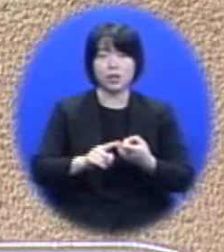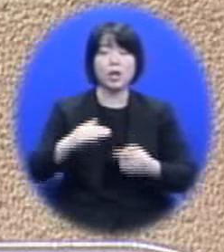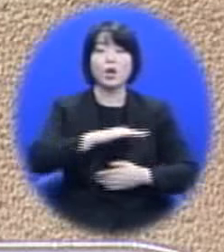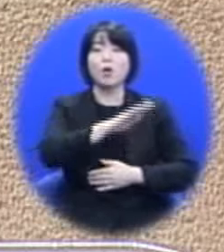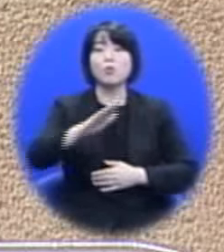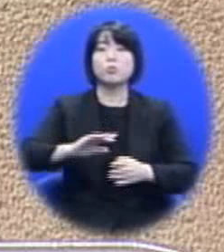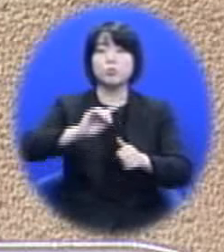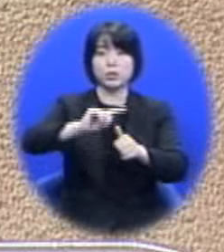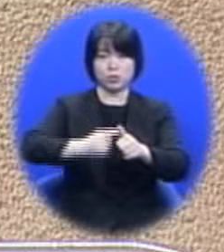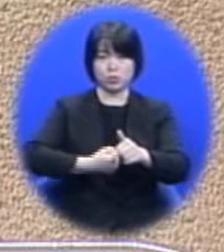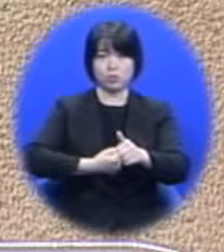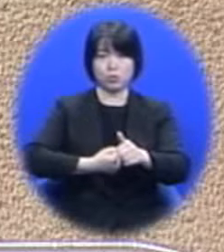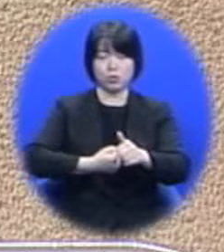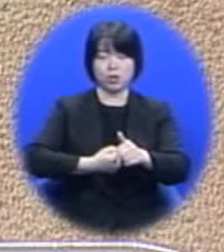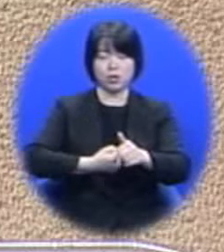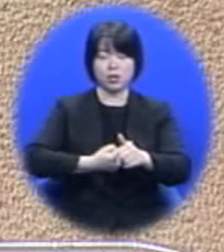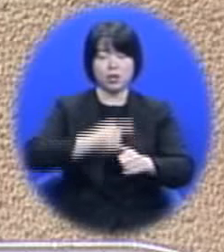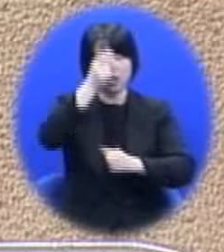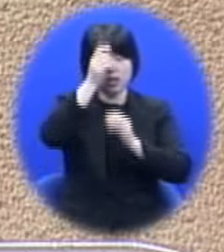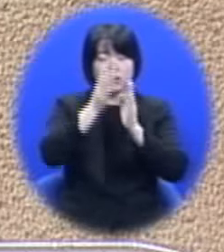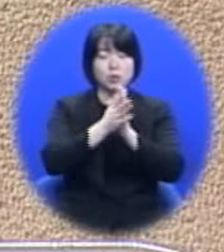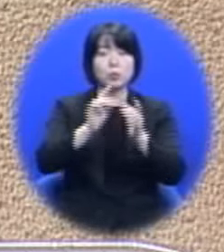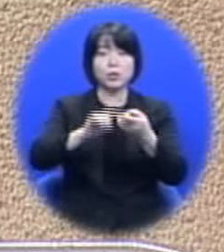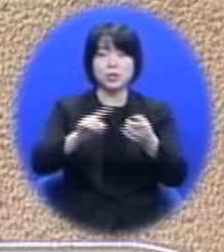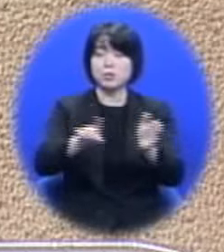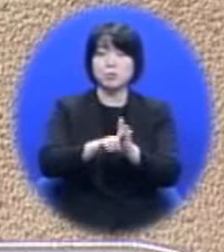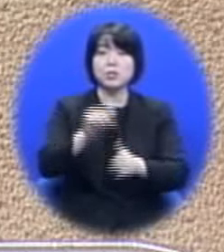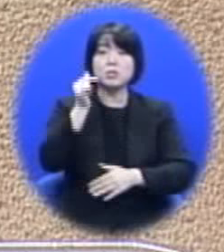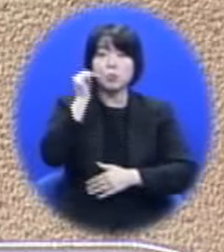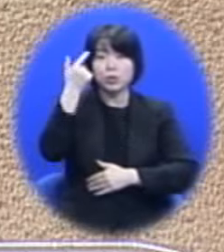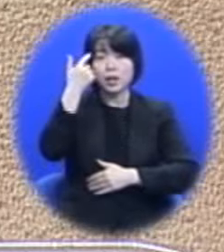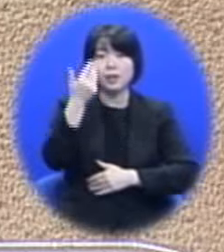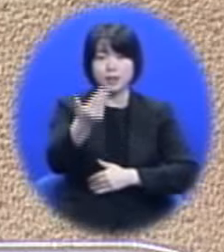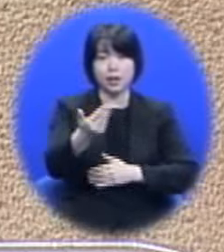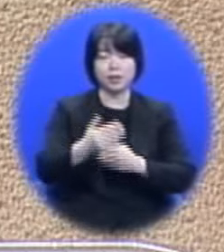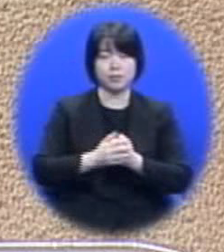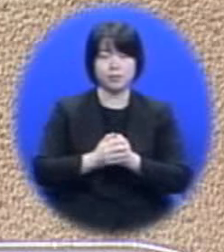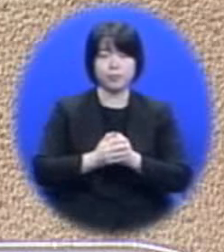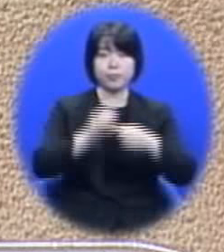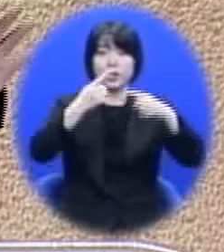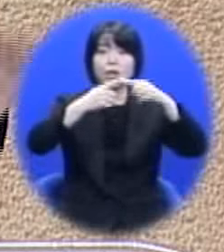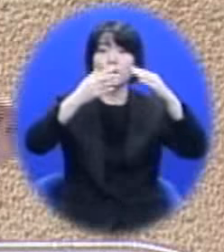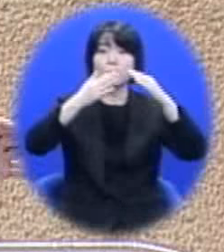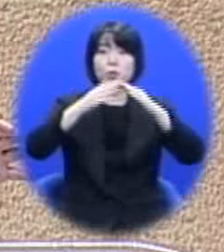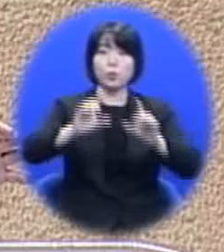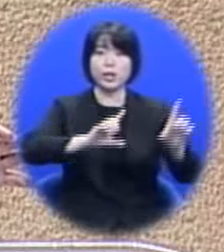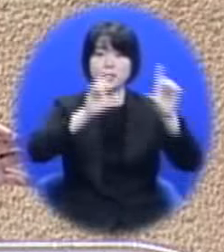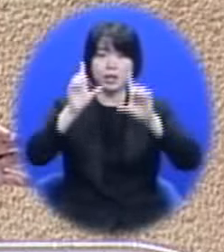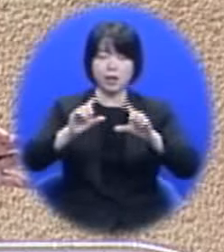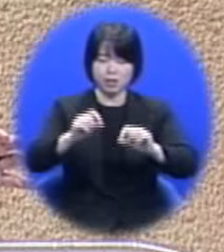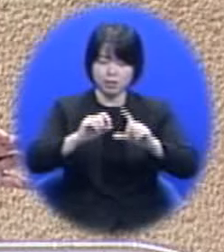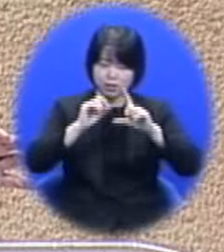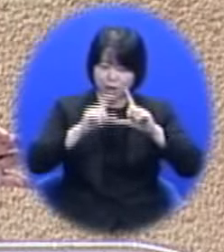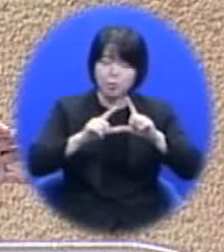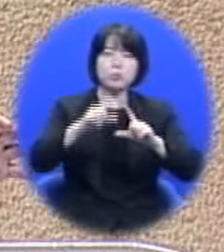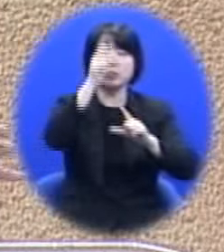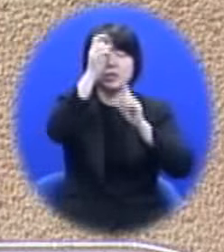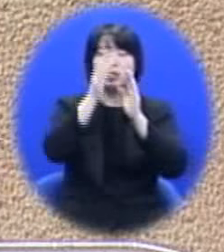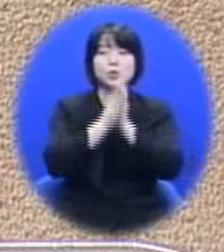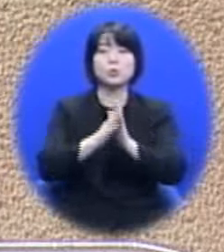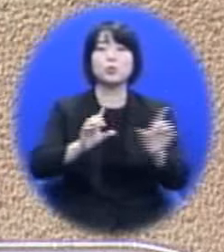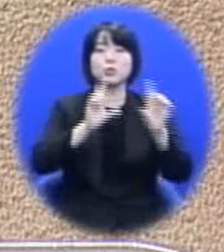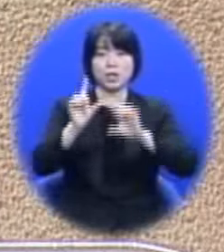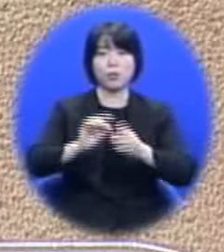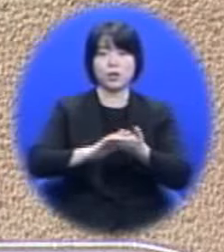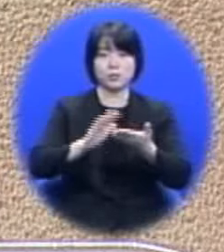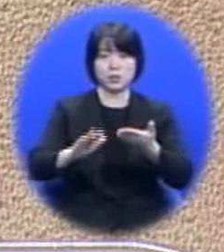우리 스스로가 기도에 대해서 이런 생각을 하는가 하는 거예요. 교회 생활, 거의 대부분이 기도 생활이잖아요. 우리는